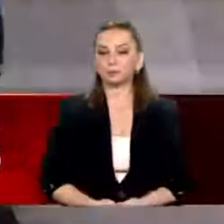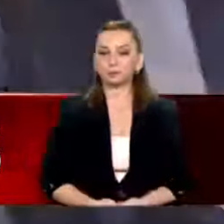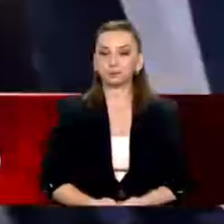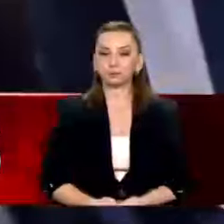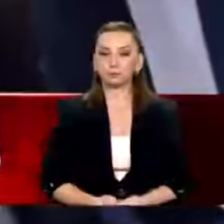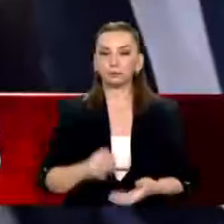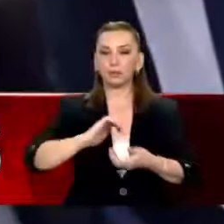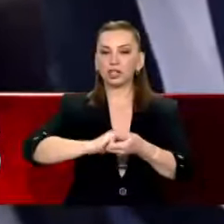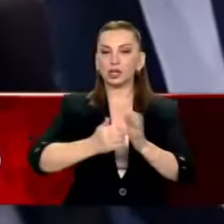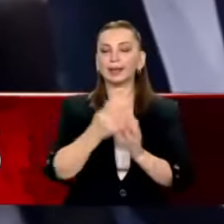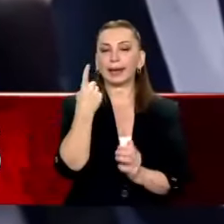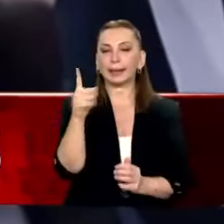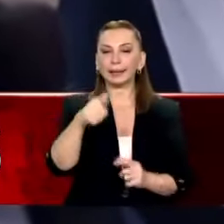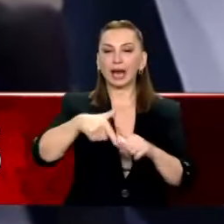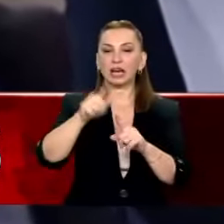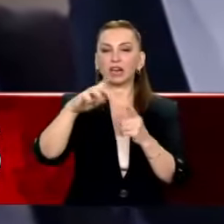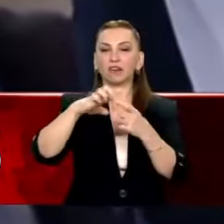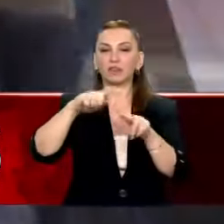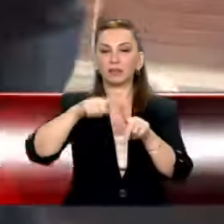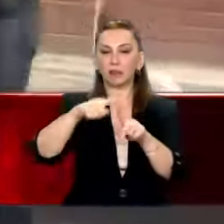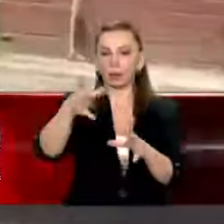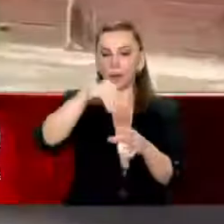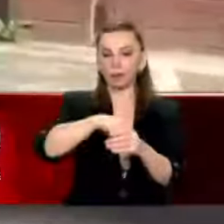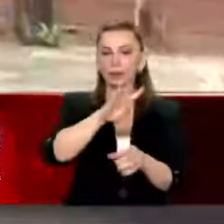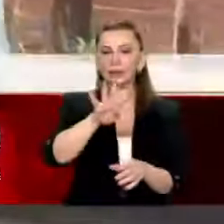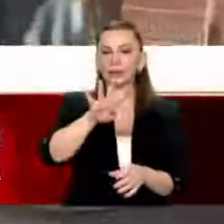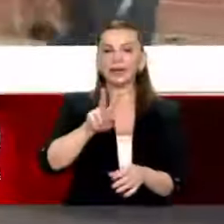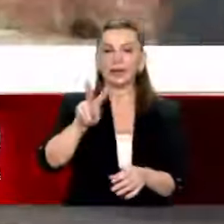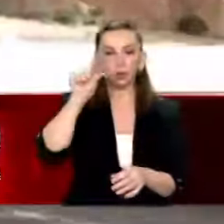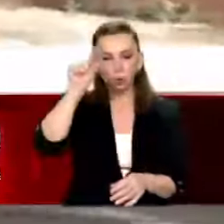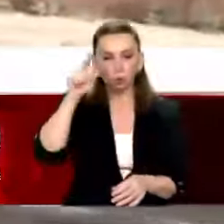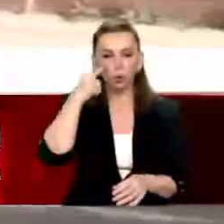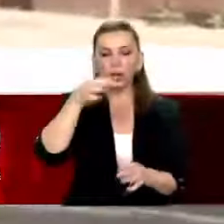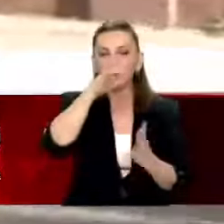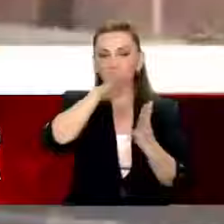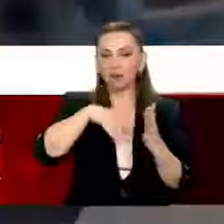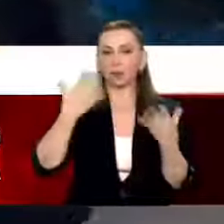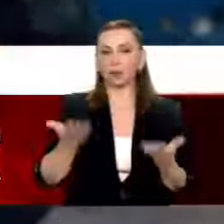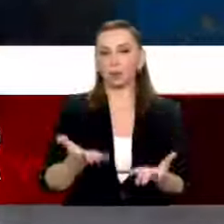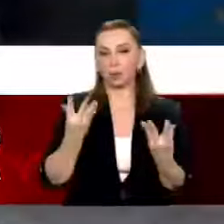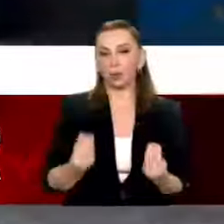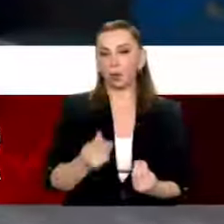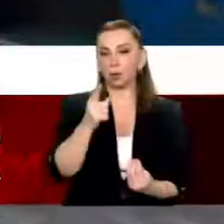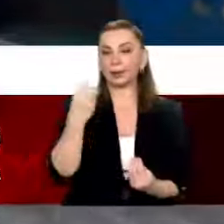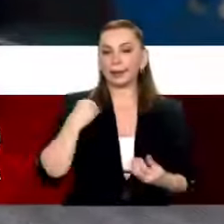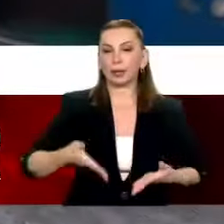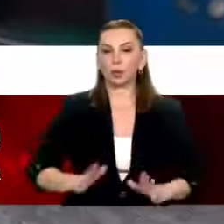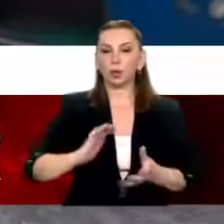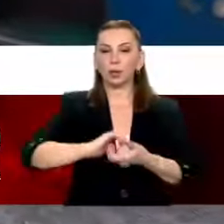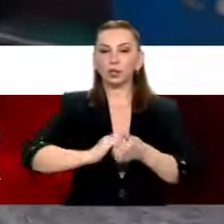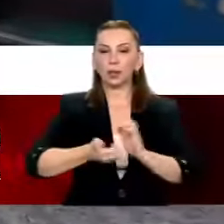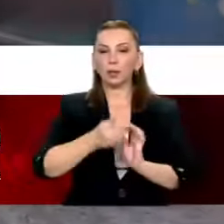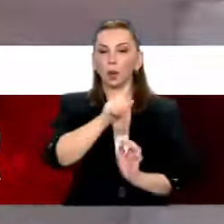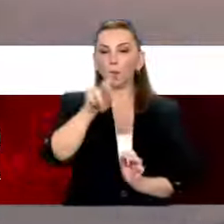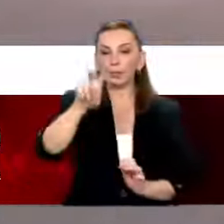çete lideri Fırat Sarı'nın da aralarında bulunduğu 47 sanık için hazırlanan iddianame de kabul edildi Yenidoğan Çetesi